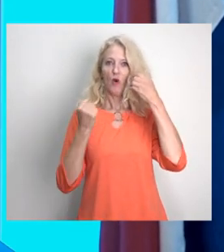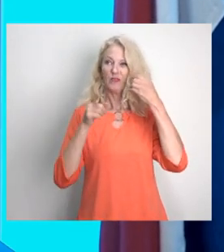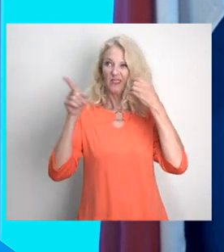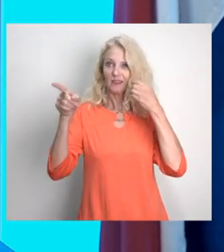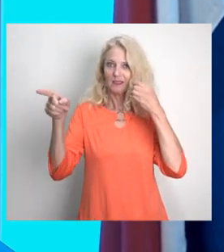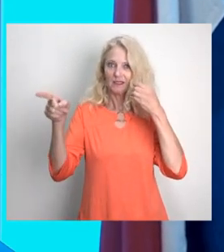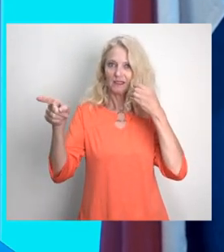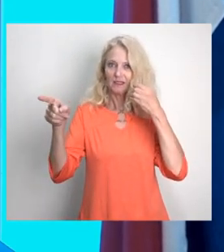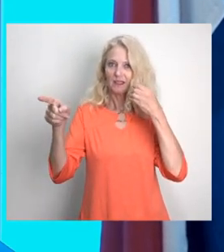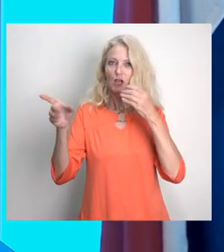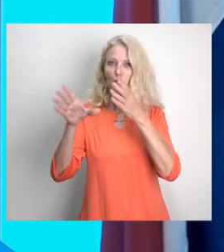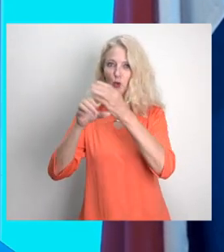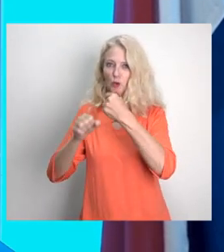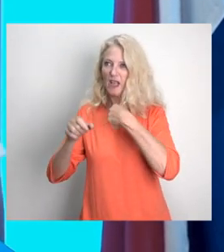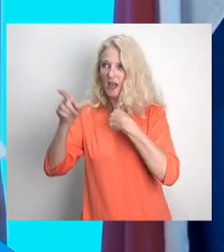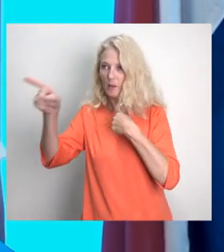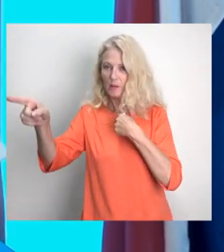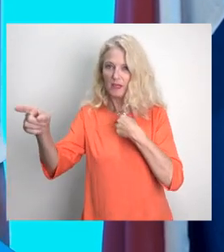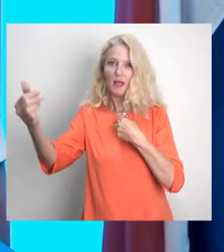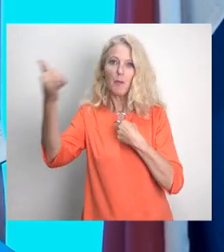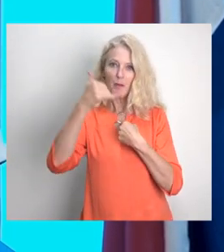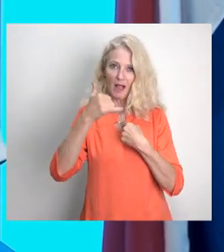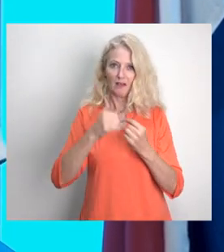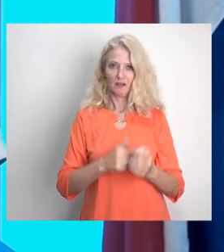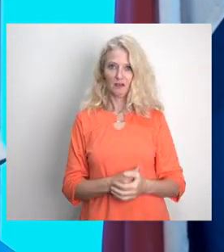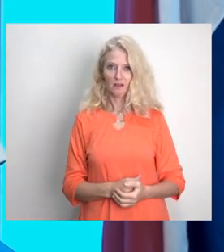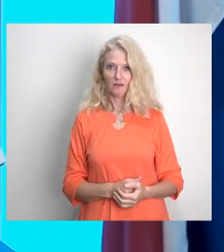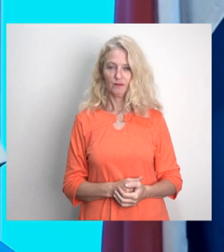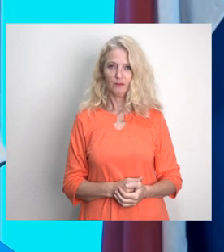dan vanuit de groep die de intake afneemt.